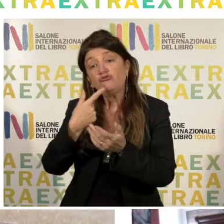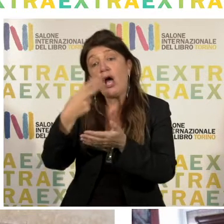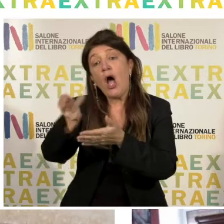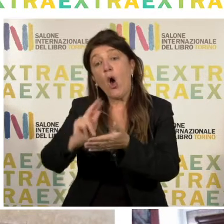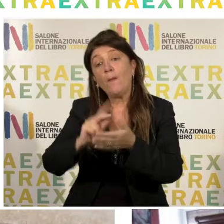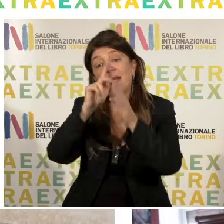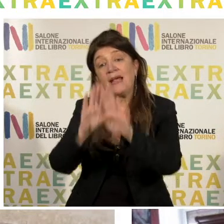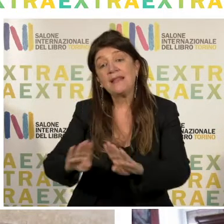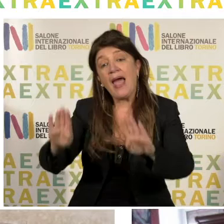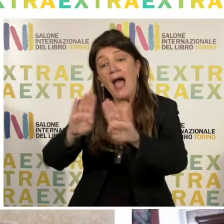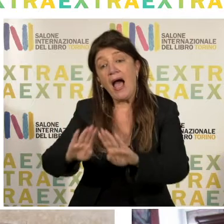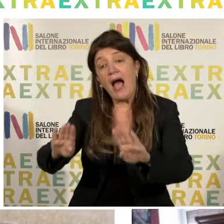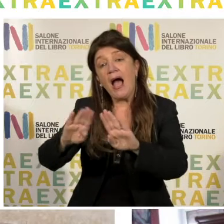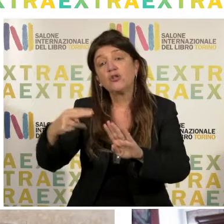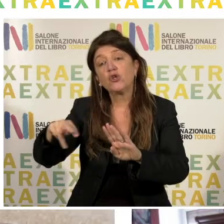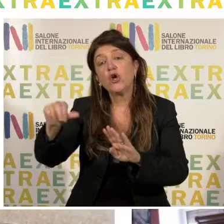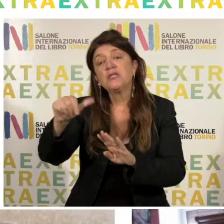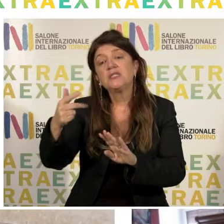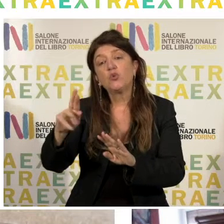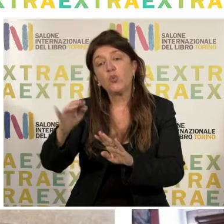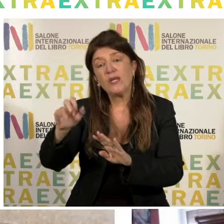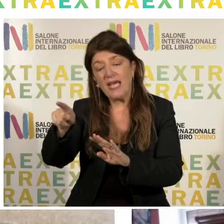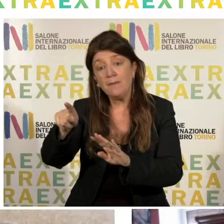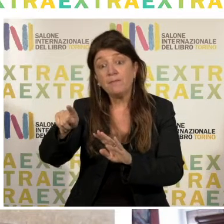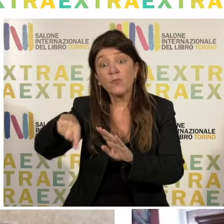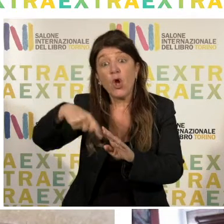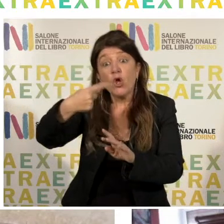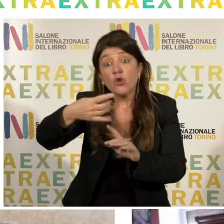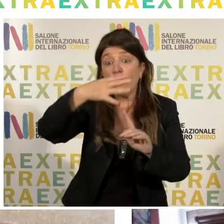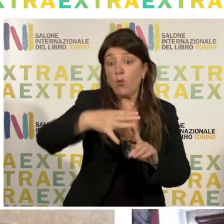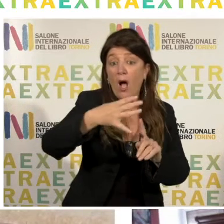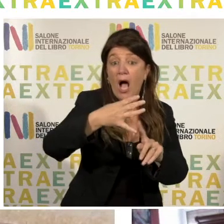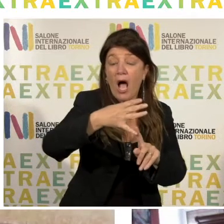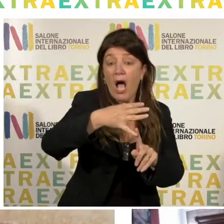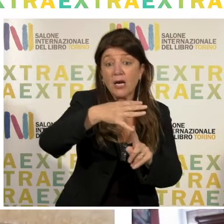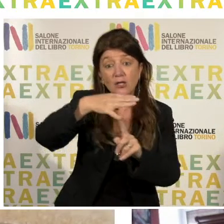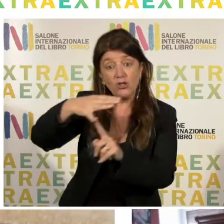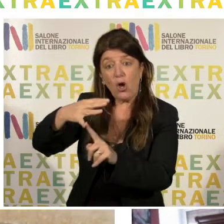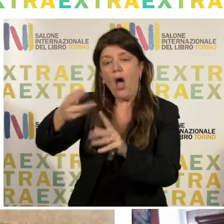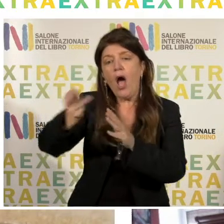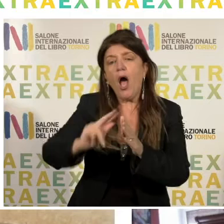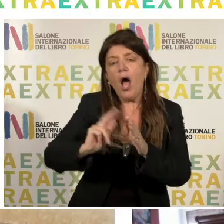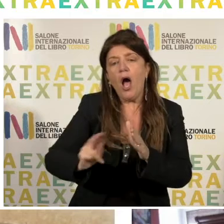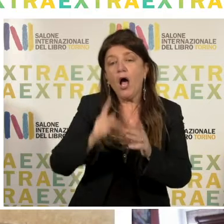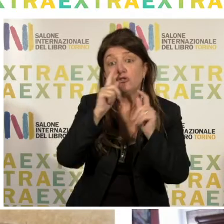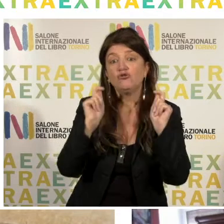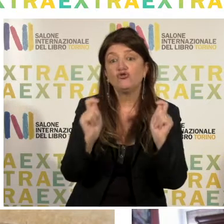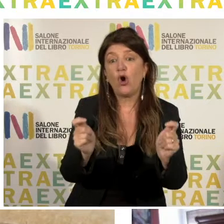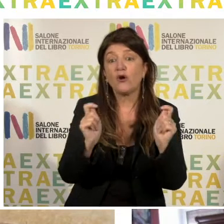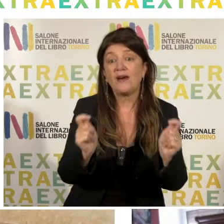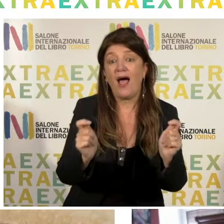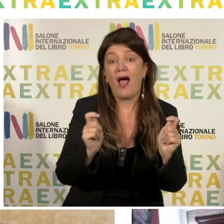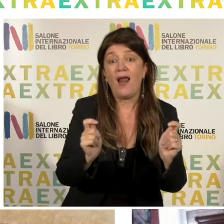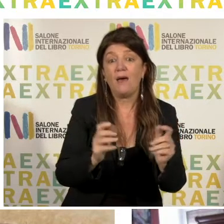nel 38, a soli 25 anni, diventa giornalista professionista e scriverà alcuni anni